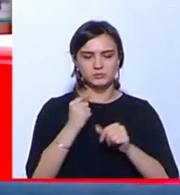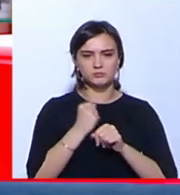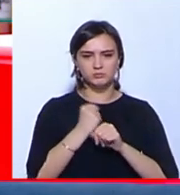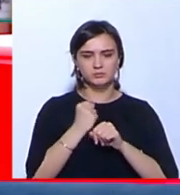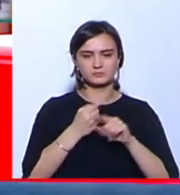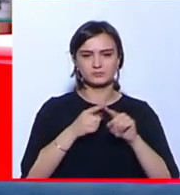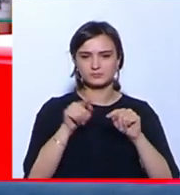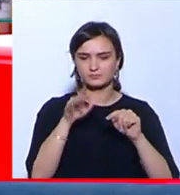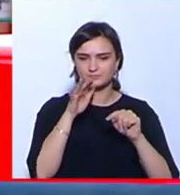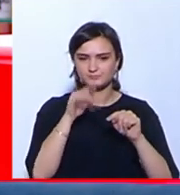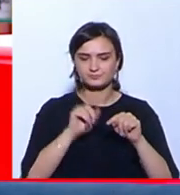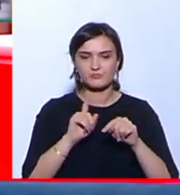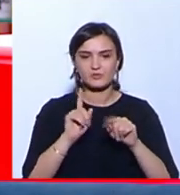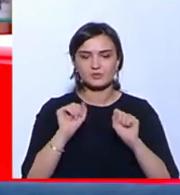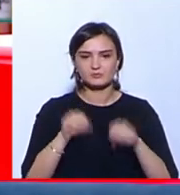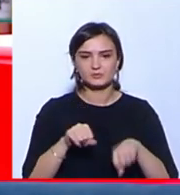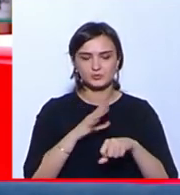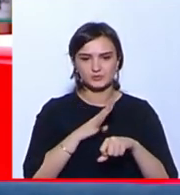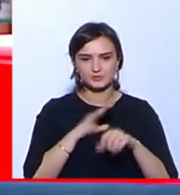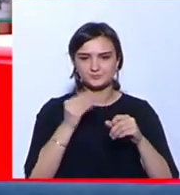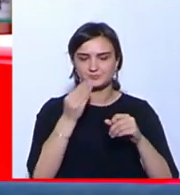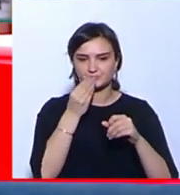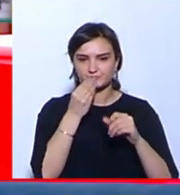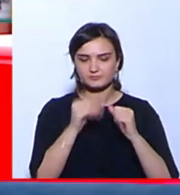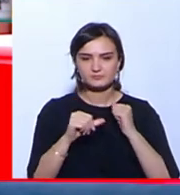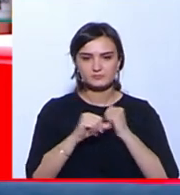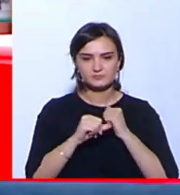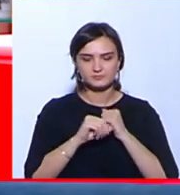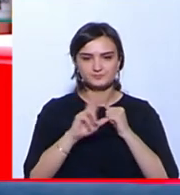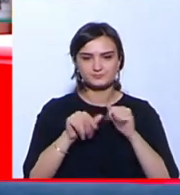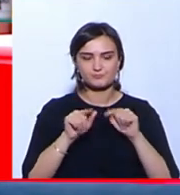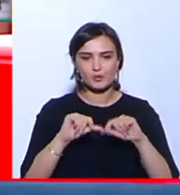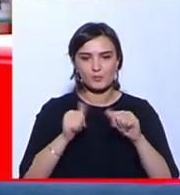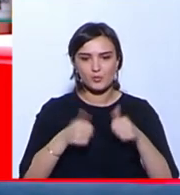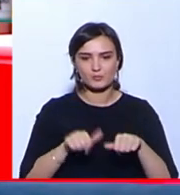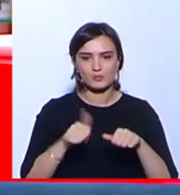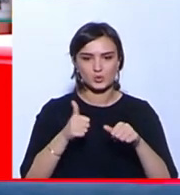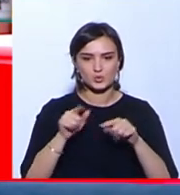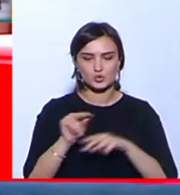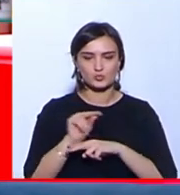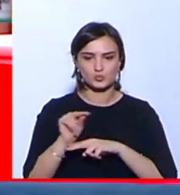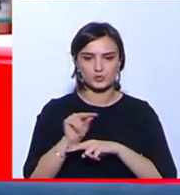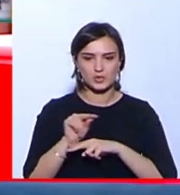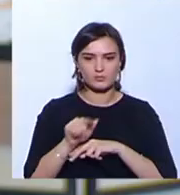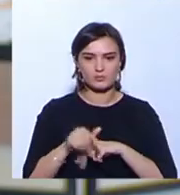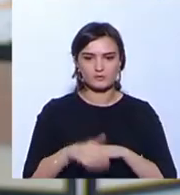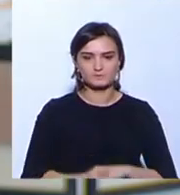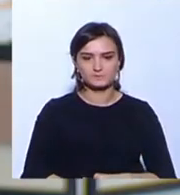ვაკეთებთ ასეთ დროზე, რატომ შეიძლება იყოს საკვები დახმარება და მეთოდი, როგორც მკურნალობა?